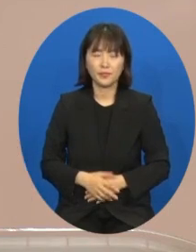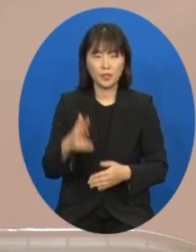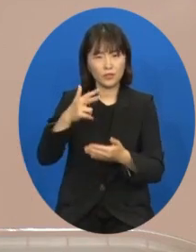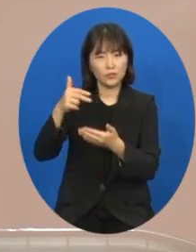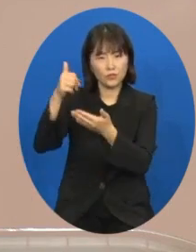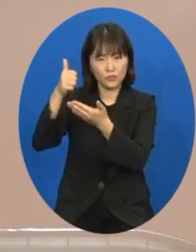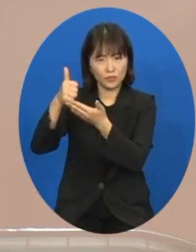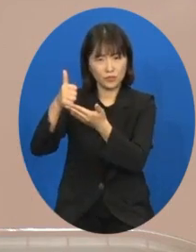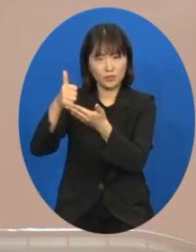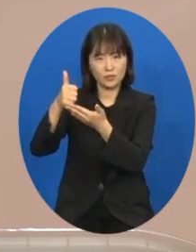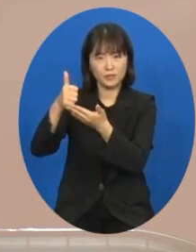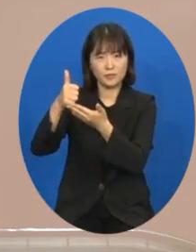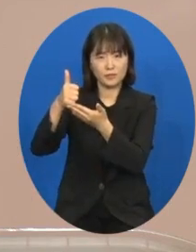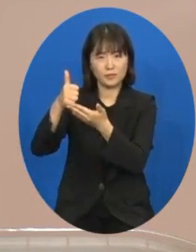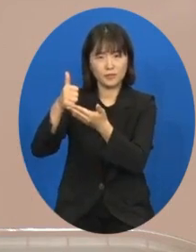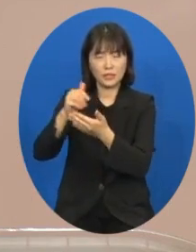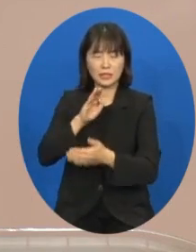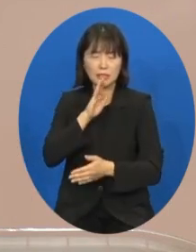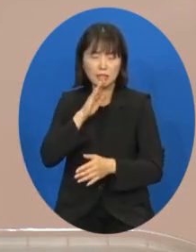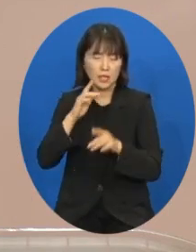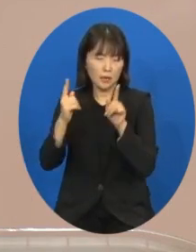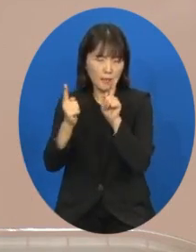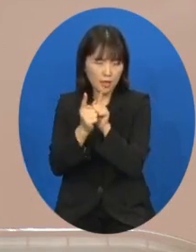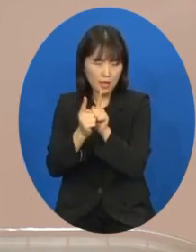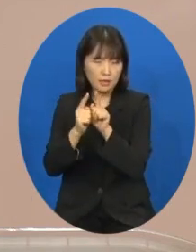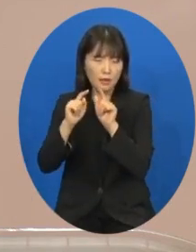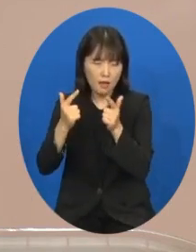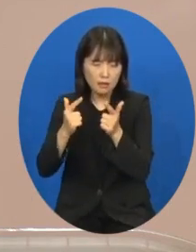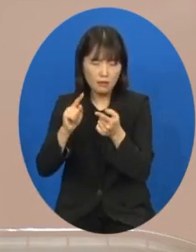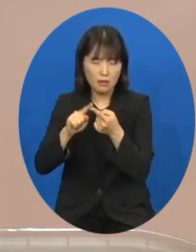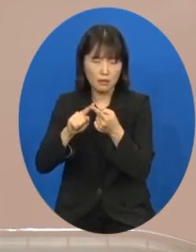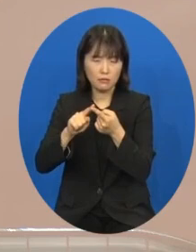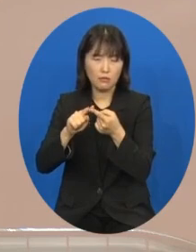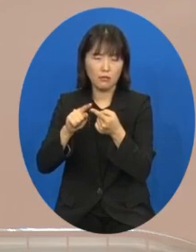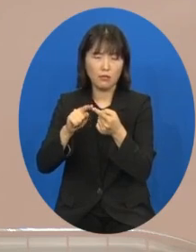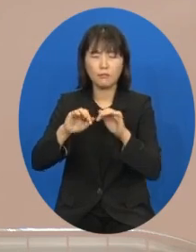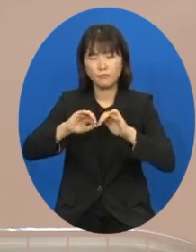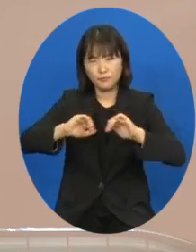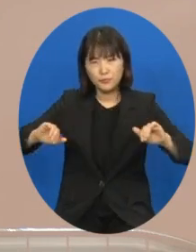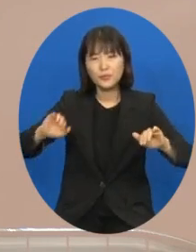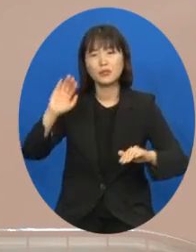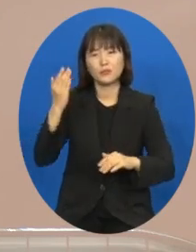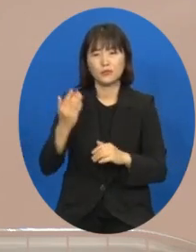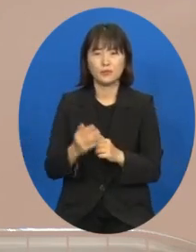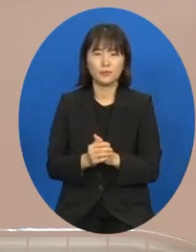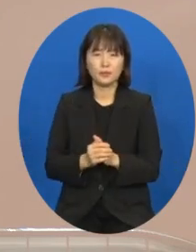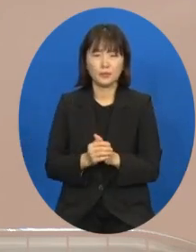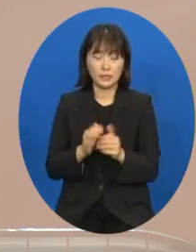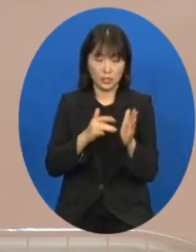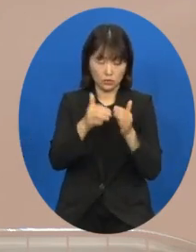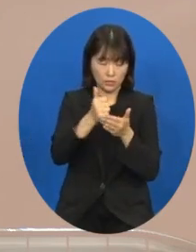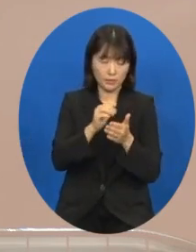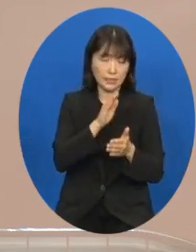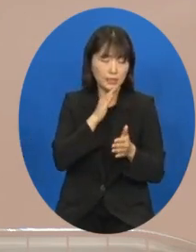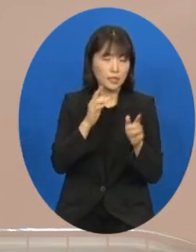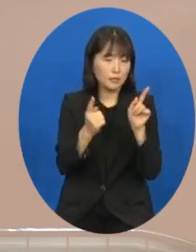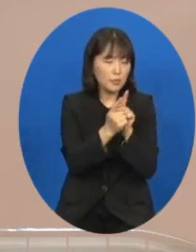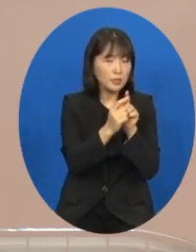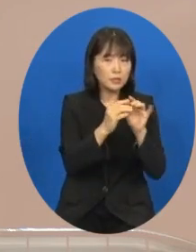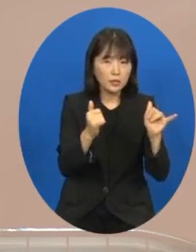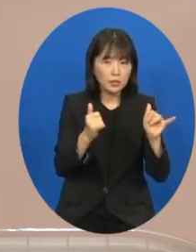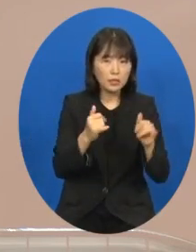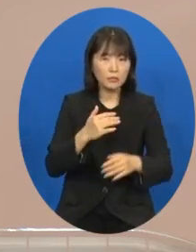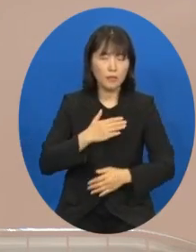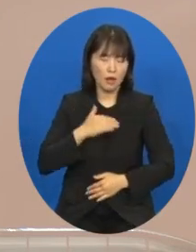주님을 진짜 만났냐 아니냐가 여기서 갈라져요. 예수님을 진짜 만난 사람은